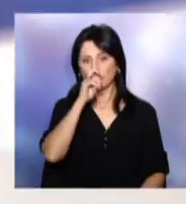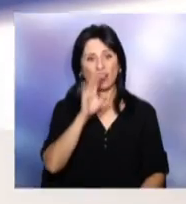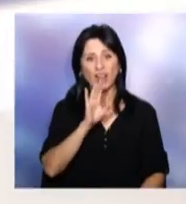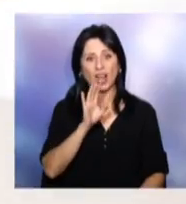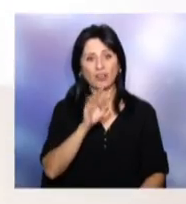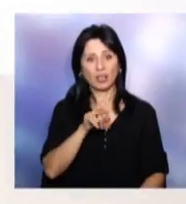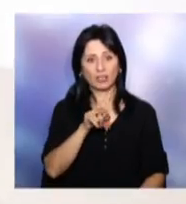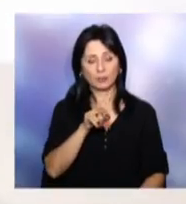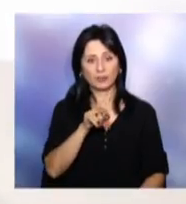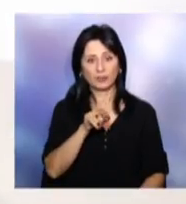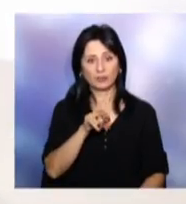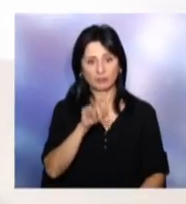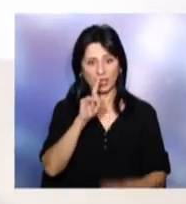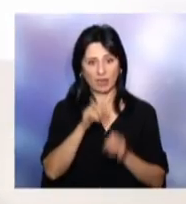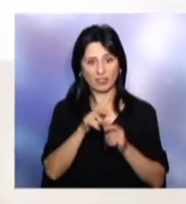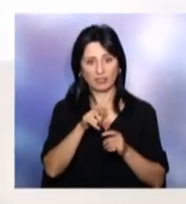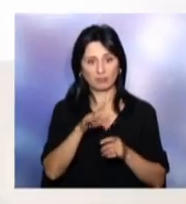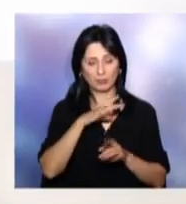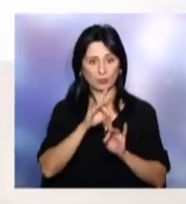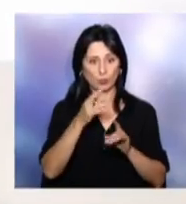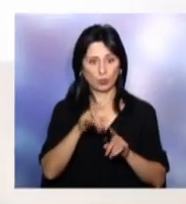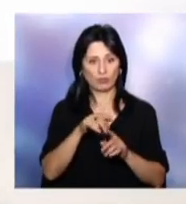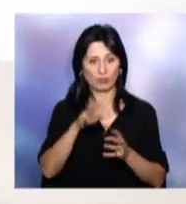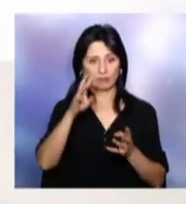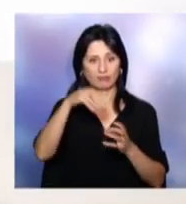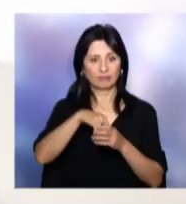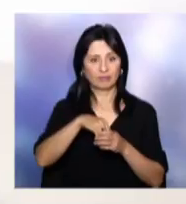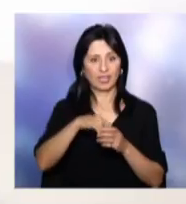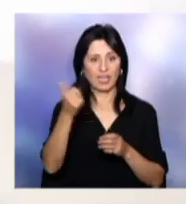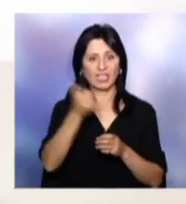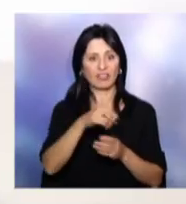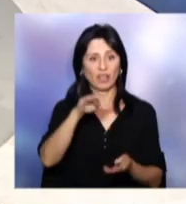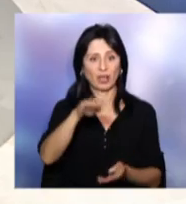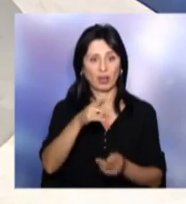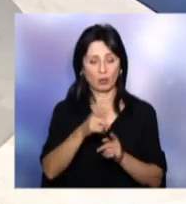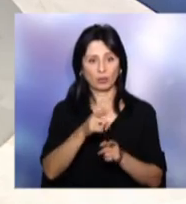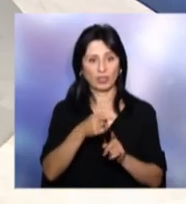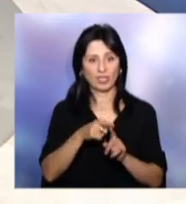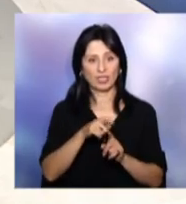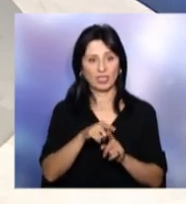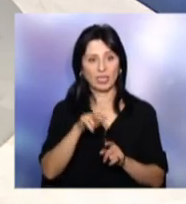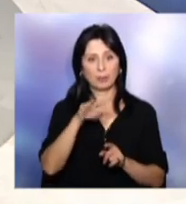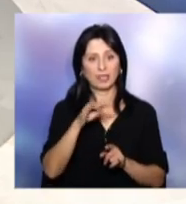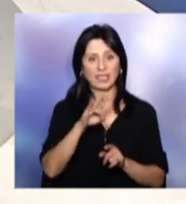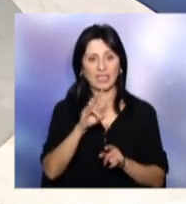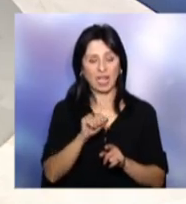ორგანიზმი, დავატუტიანოთ და თქვენ გახსოვთ ეს ჩვენი ნარევი, რომელიც კვირის განმავლობაში მოამზადეთ. ეს არის